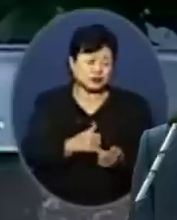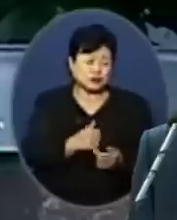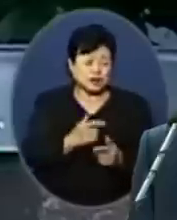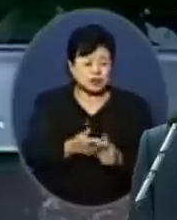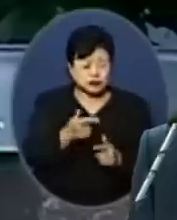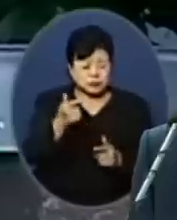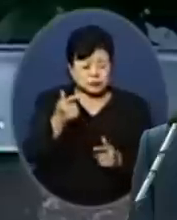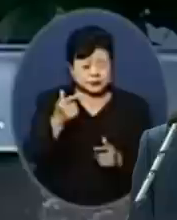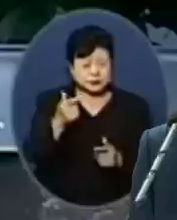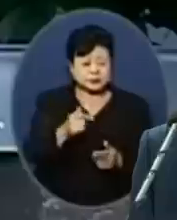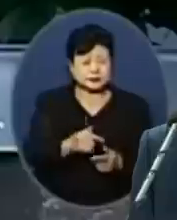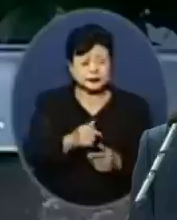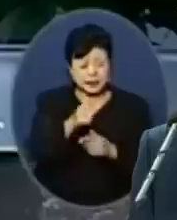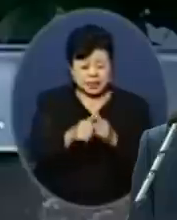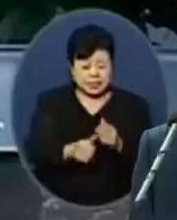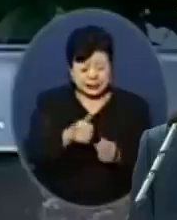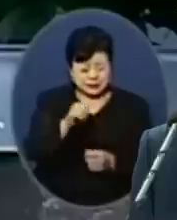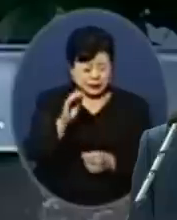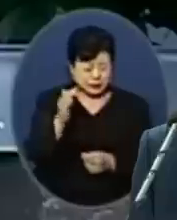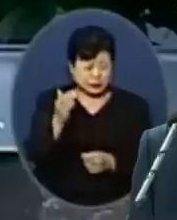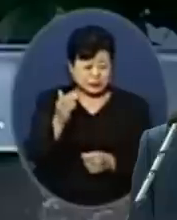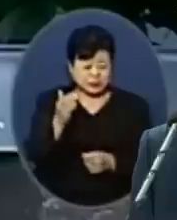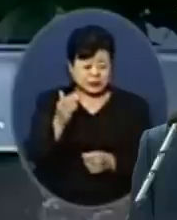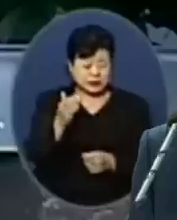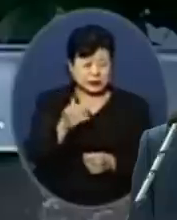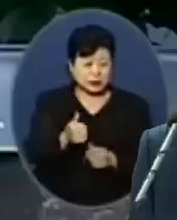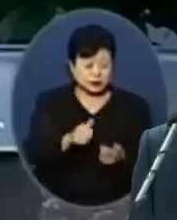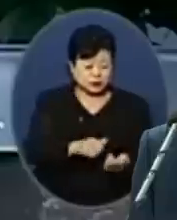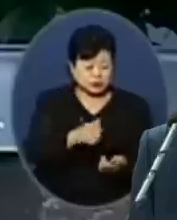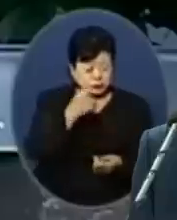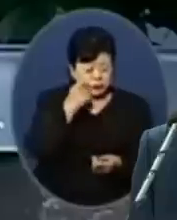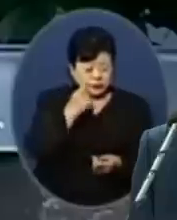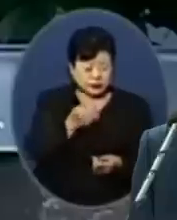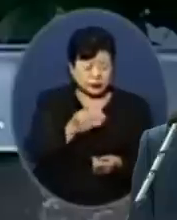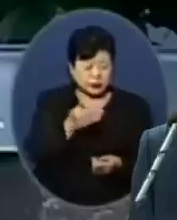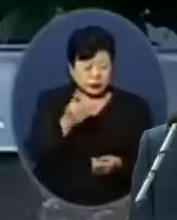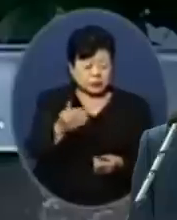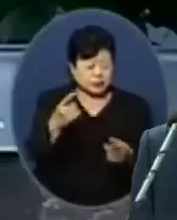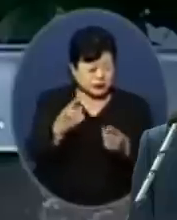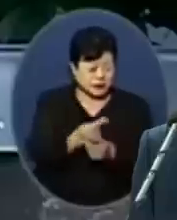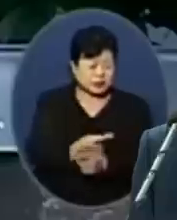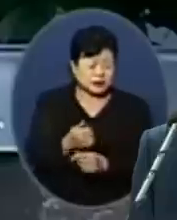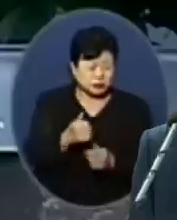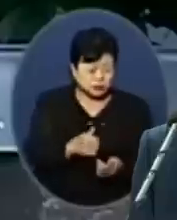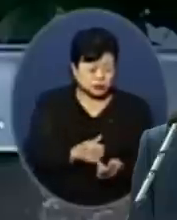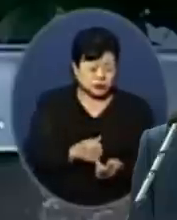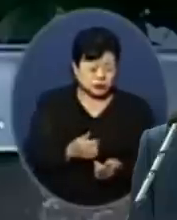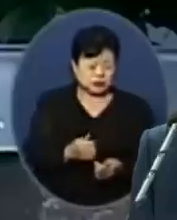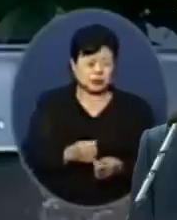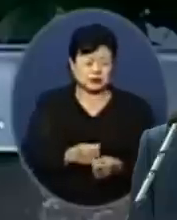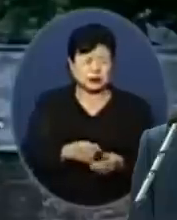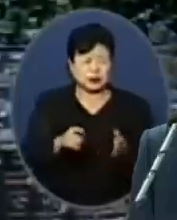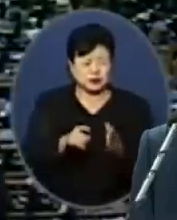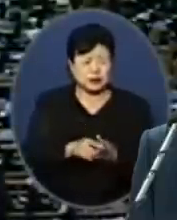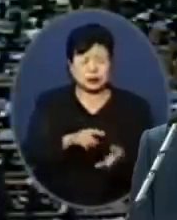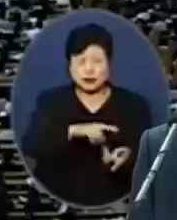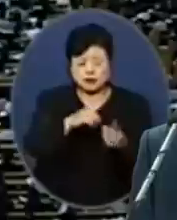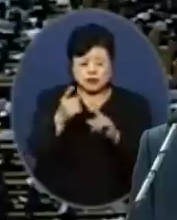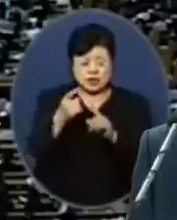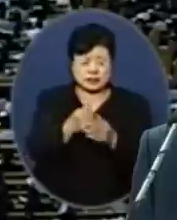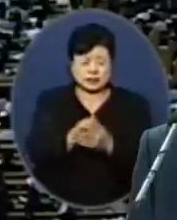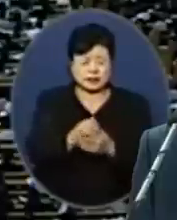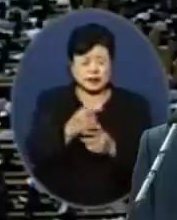예수님은 하나님인데 죽을 수가 없습니다. 그러나 여러분 대신해서 죽고 여러분을 위해서